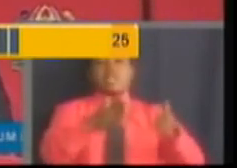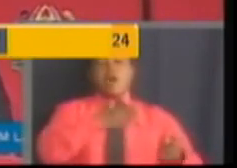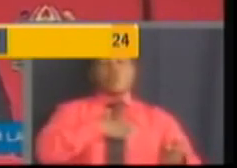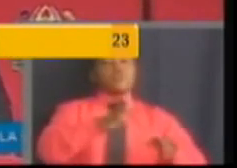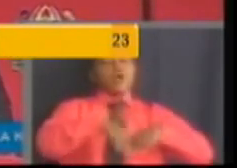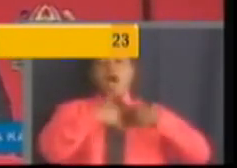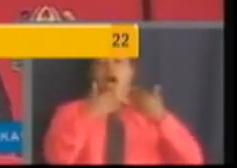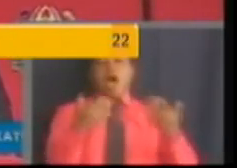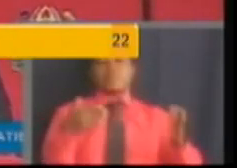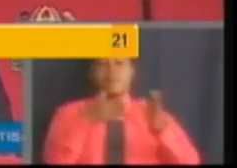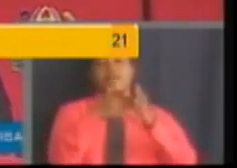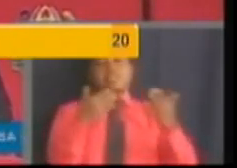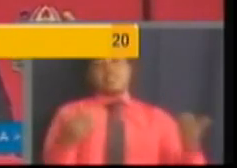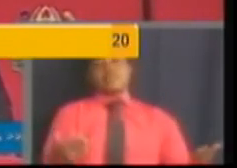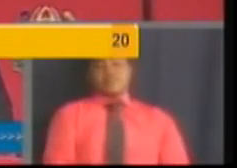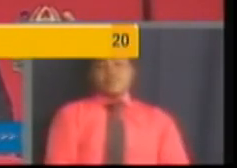kutokea.